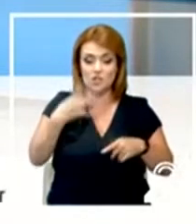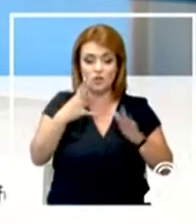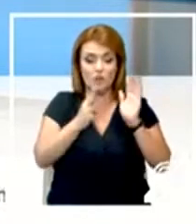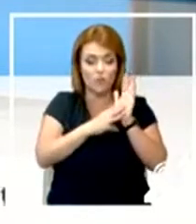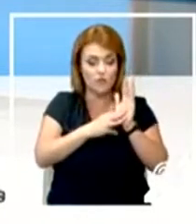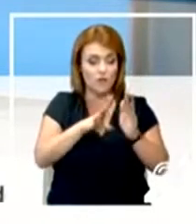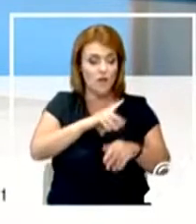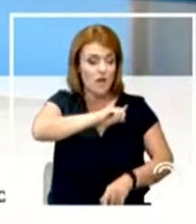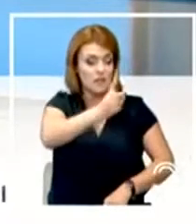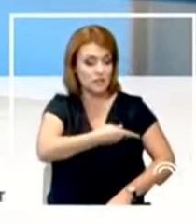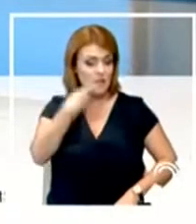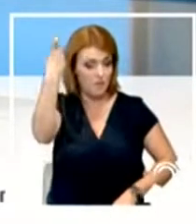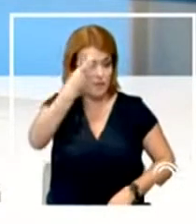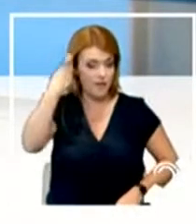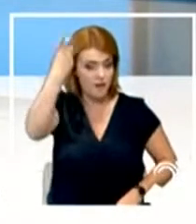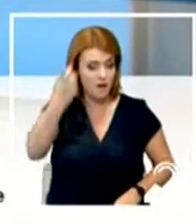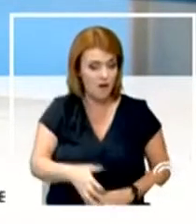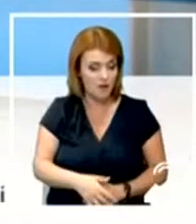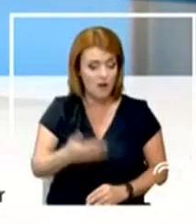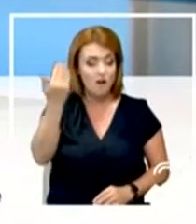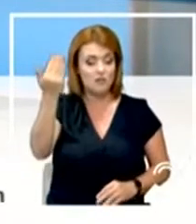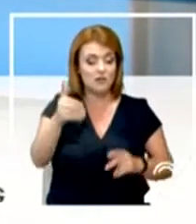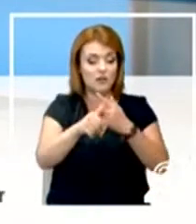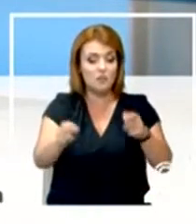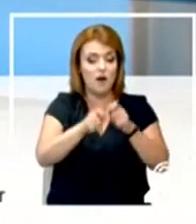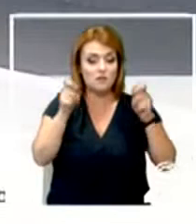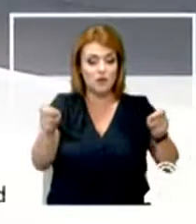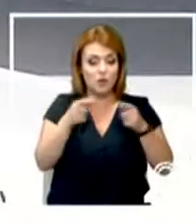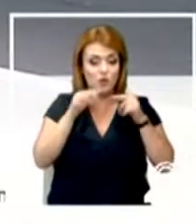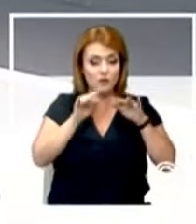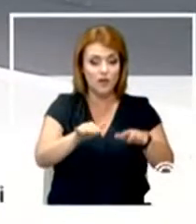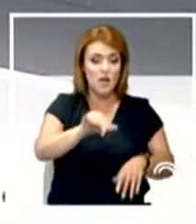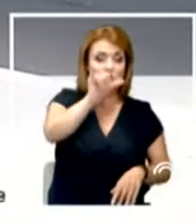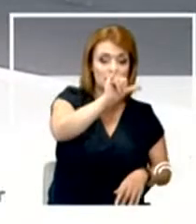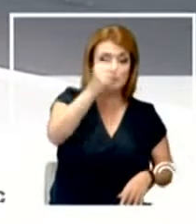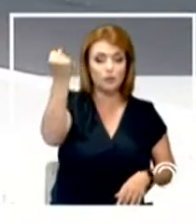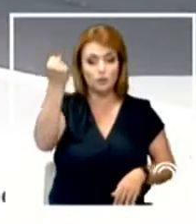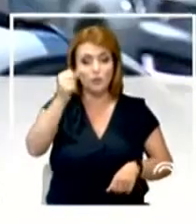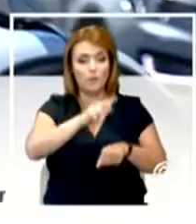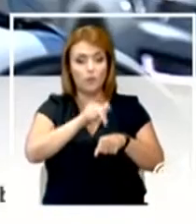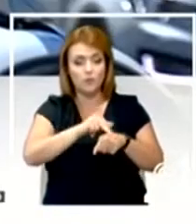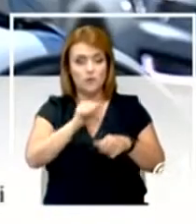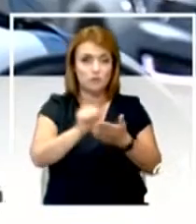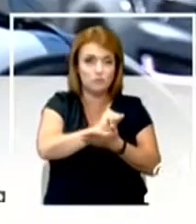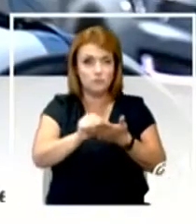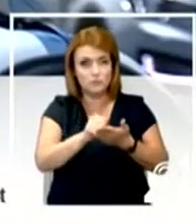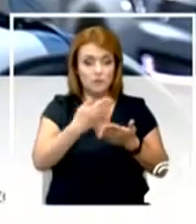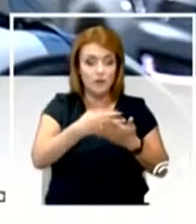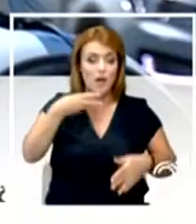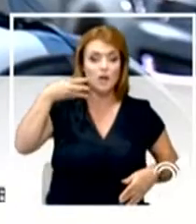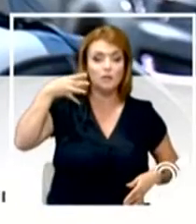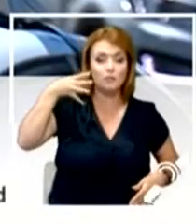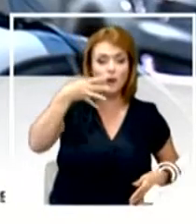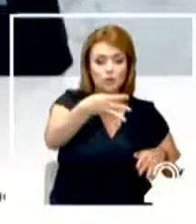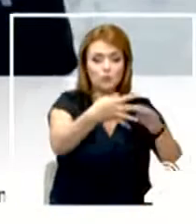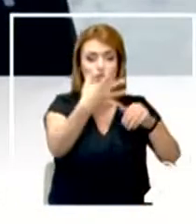avansată, iar pe numele lor au fost pornite dosare penale. Sâmbătă și duminică, polițiștii au documentat 3500 de